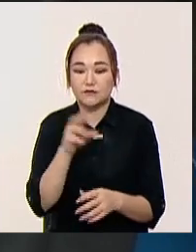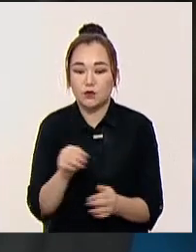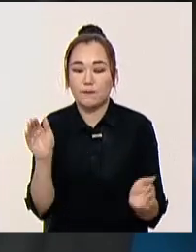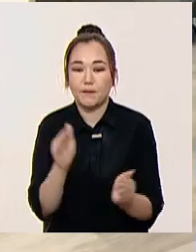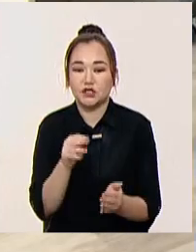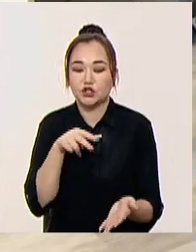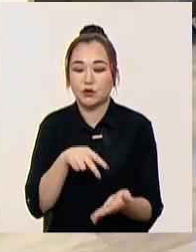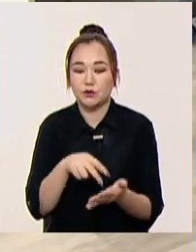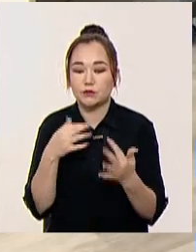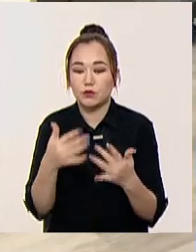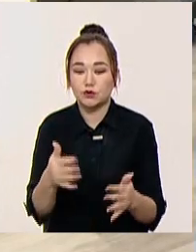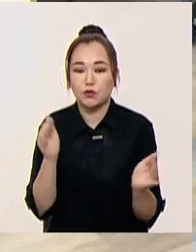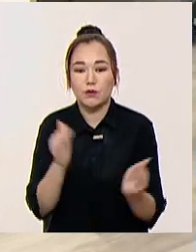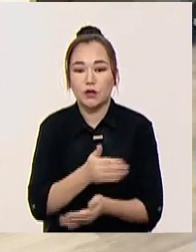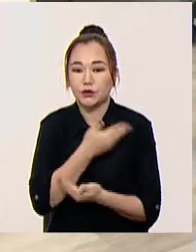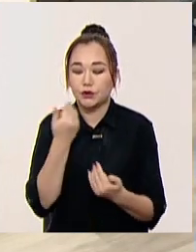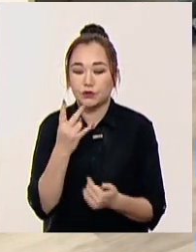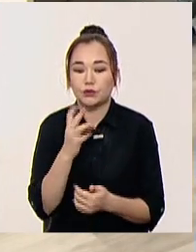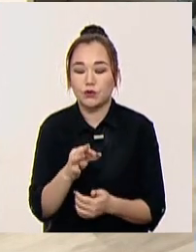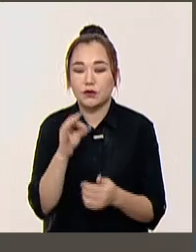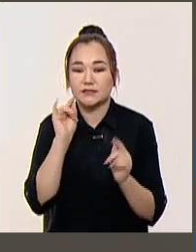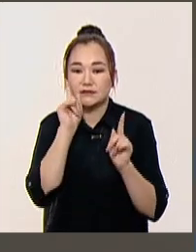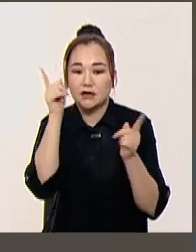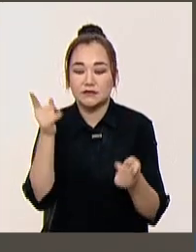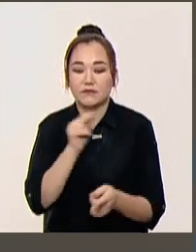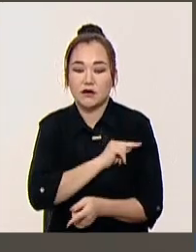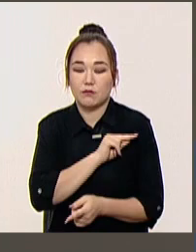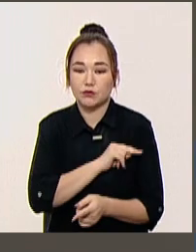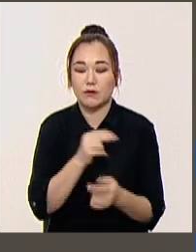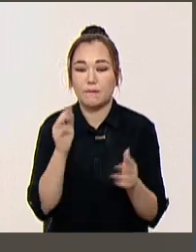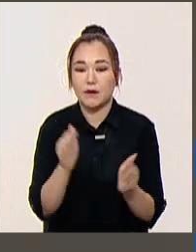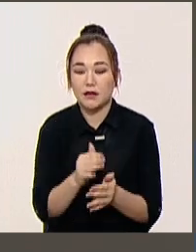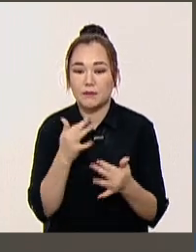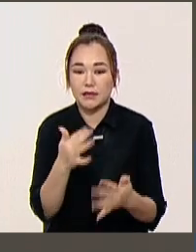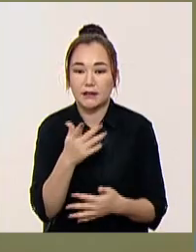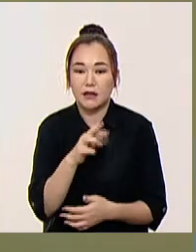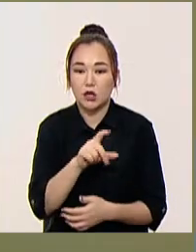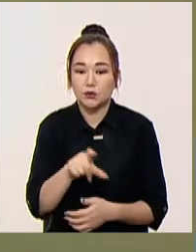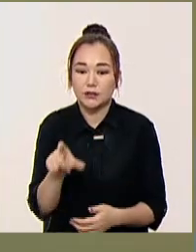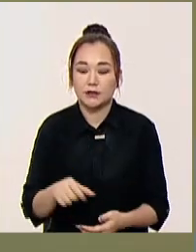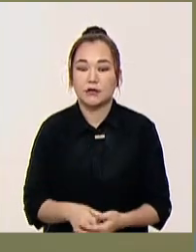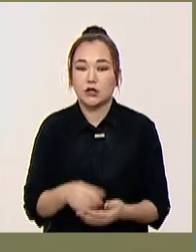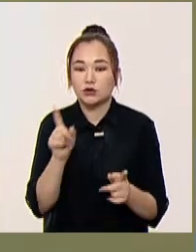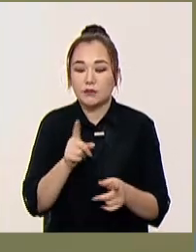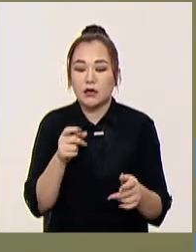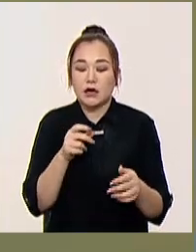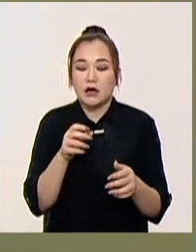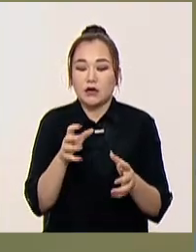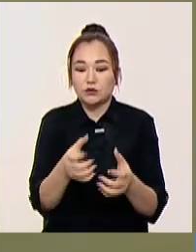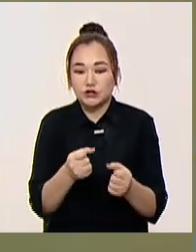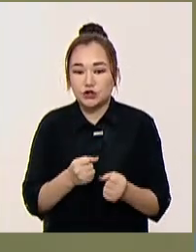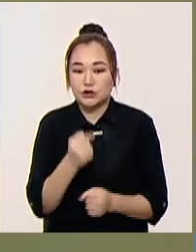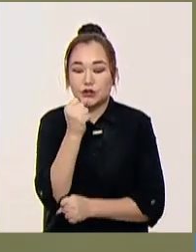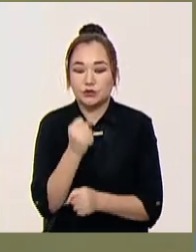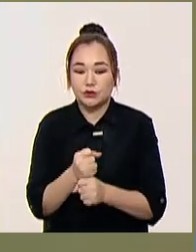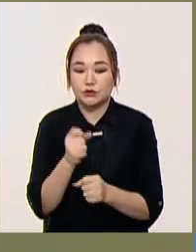меньше. Спрос на них не упал, но рутинная и стрессовая работа мало привлекательная для граждан. Чтобы удержать сотрудников, чтобы